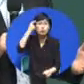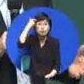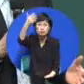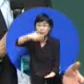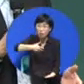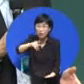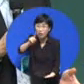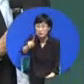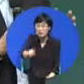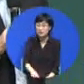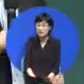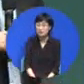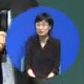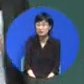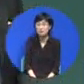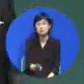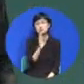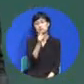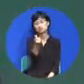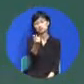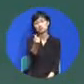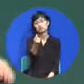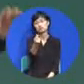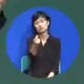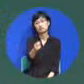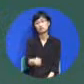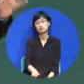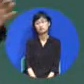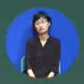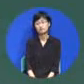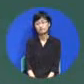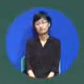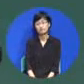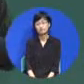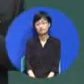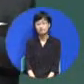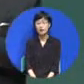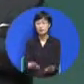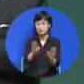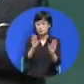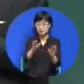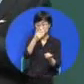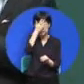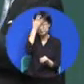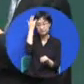the strong 그렇죠. through the weak. 쉽습니다. But that's how we fail. 그때 당시에